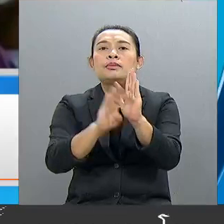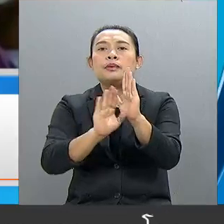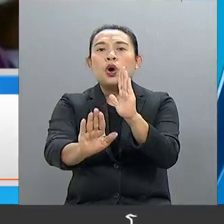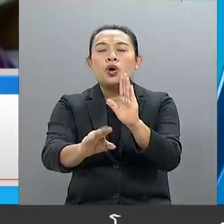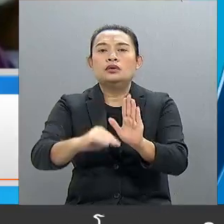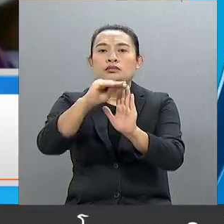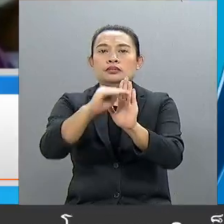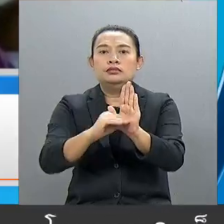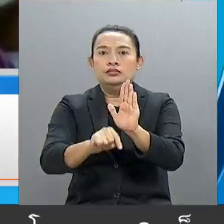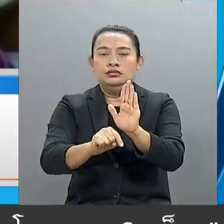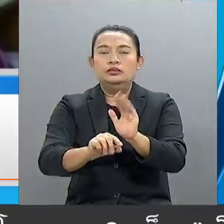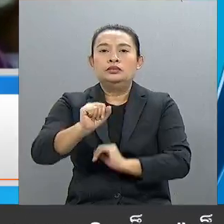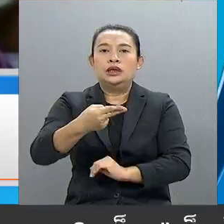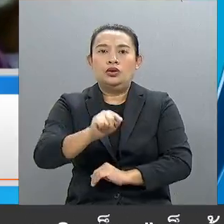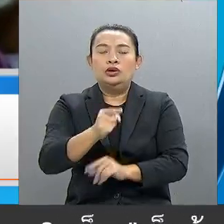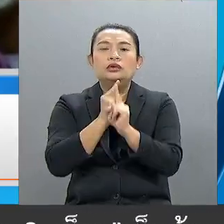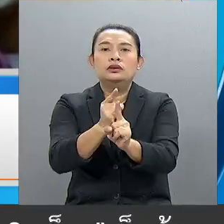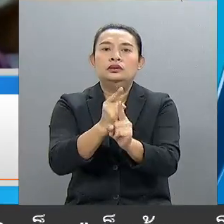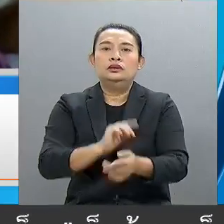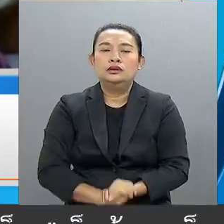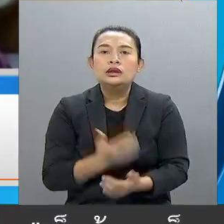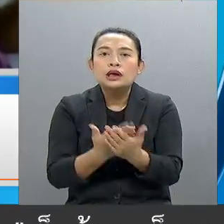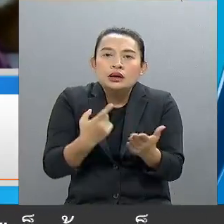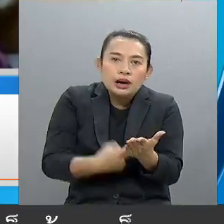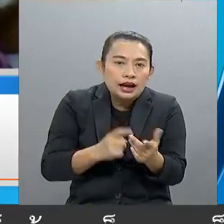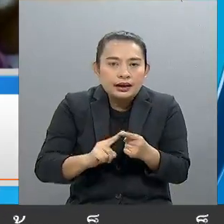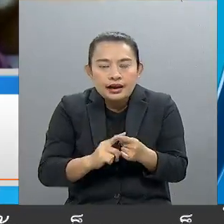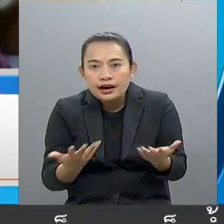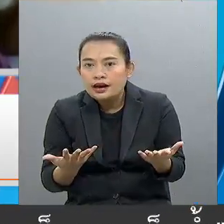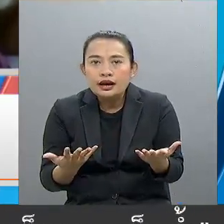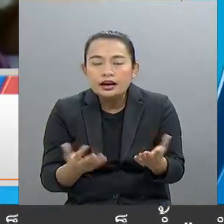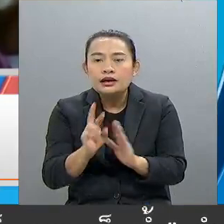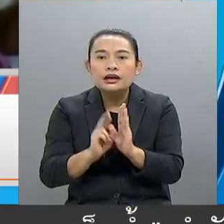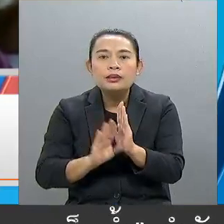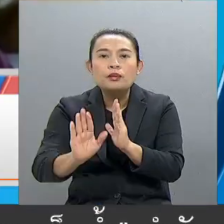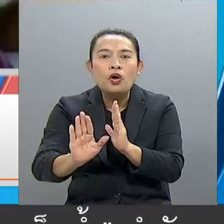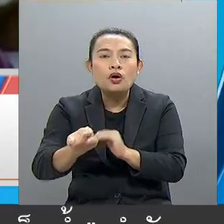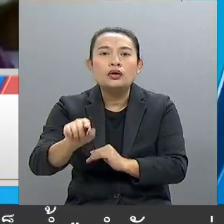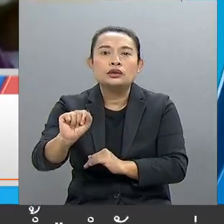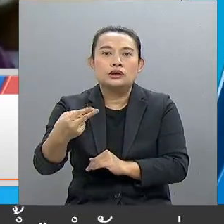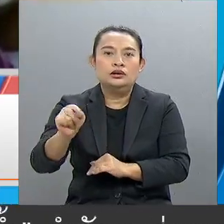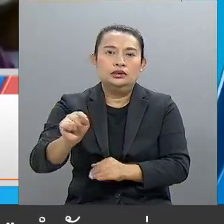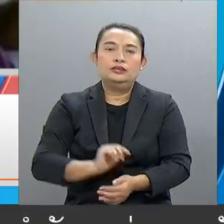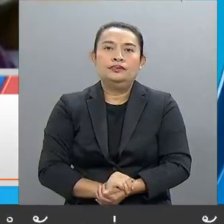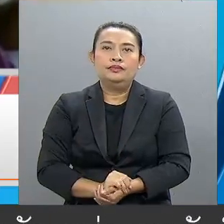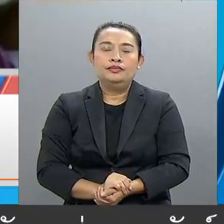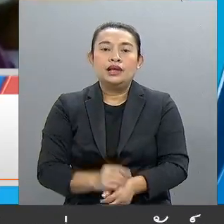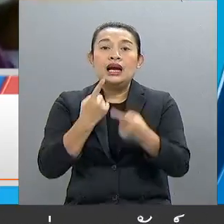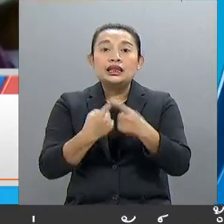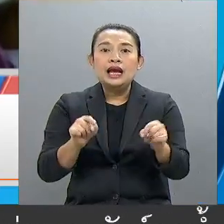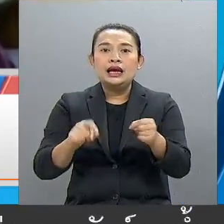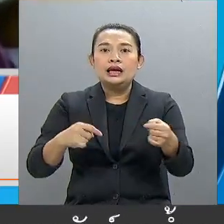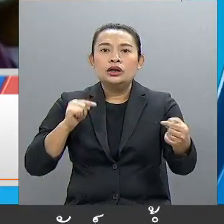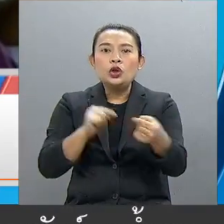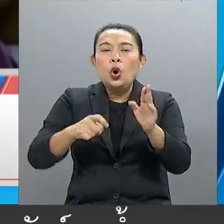ขียนยังติดค้ำประกันอยู่เท่านี้เท่านี้กู้ไม่ได้นั่นคือเป็นเรื่องระเบียบภายในเขาแต่ถ้าโดยหลักการเนี่ยโดยหลักการเนี่ยต้องแยกออกจาก